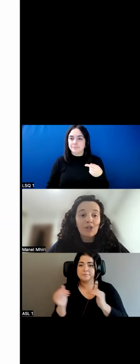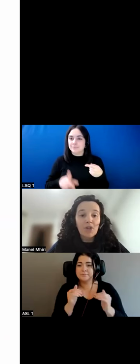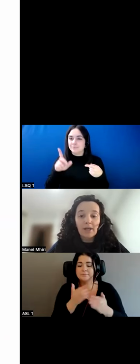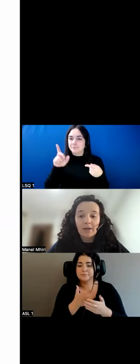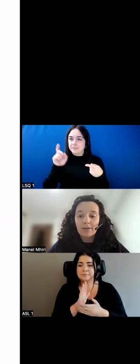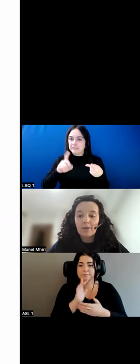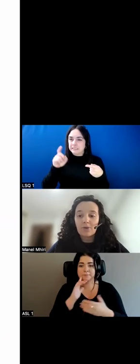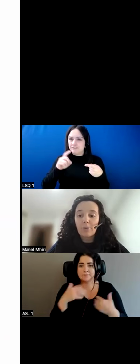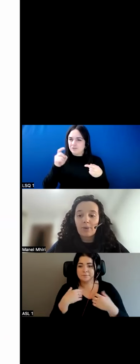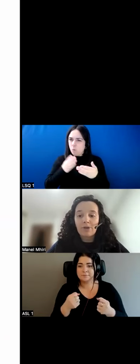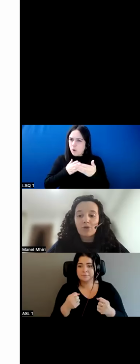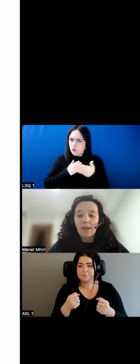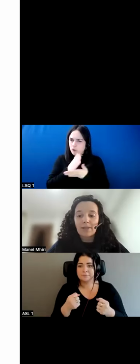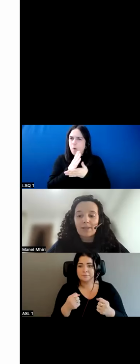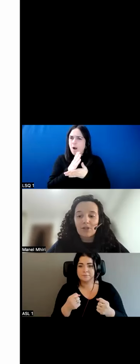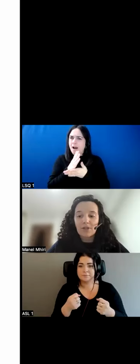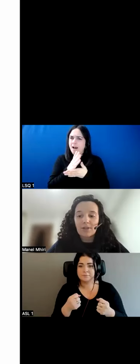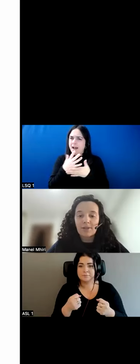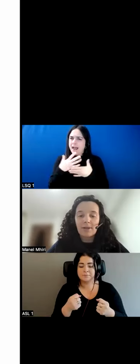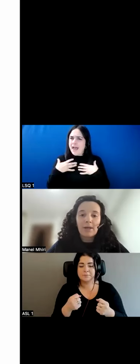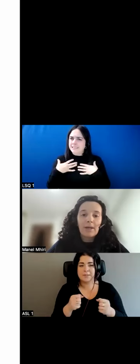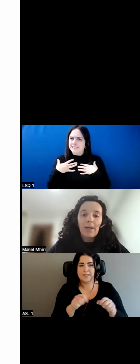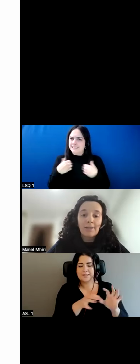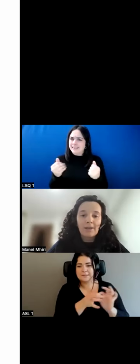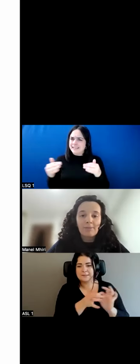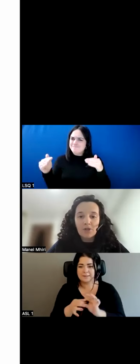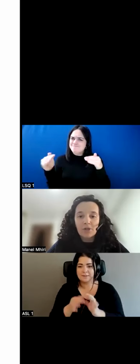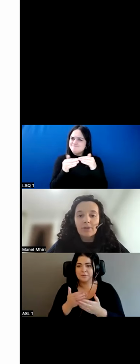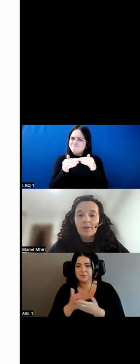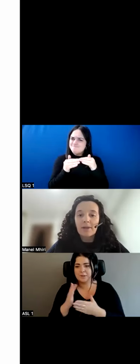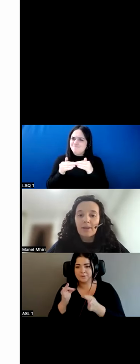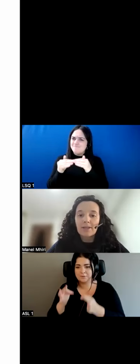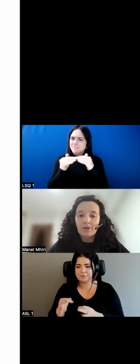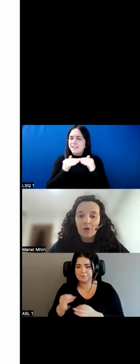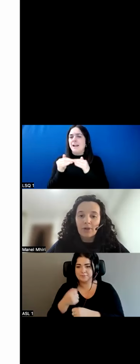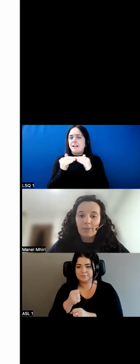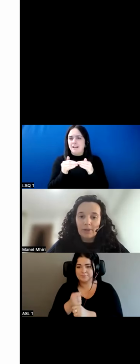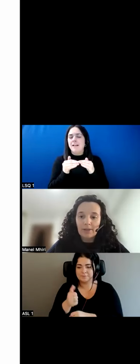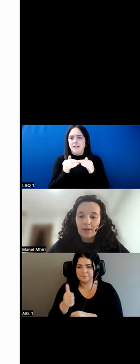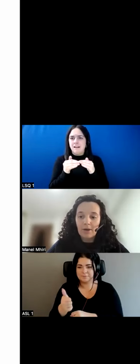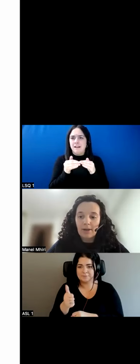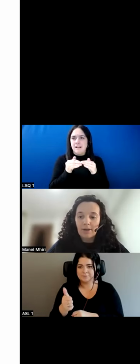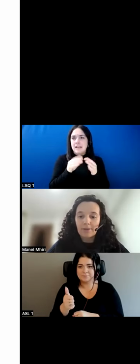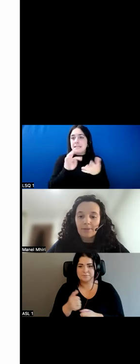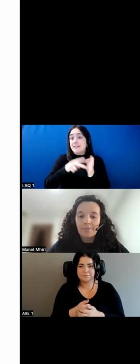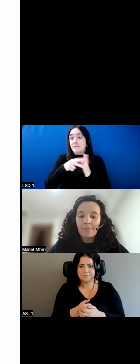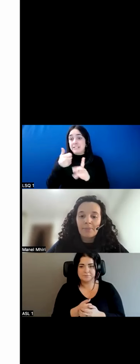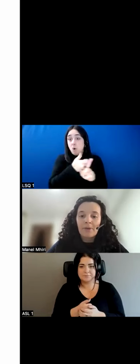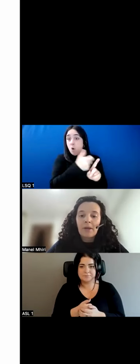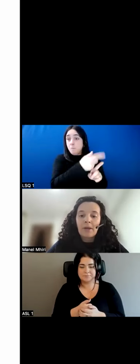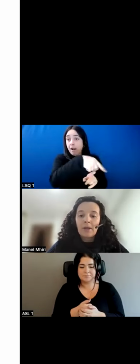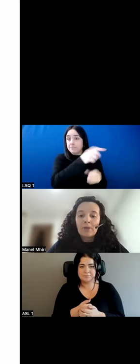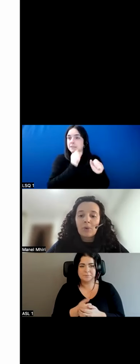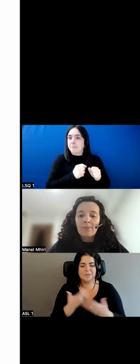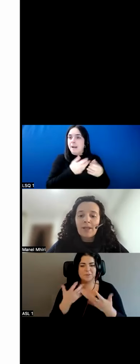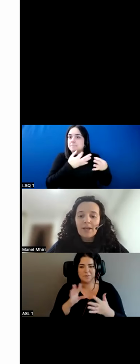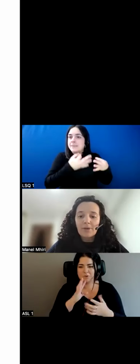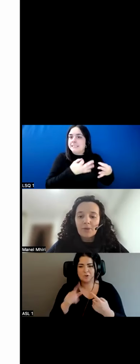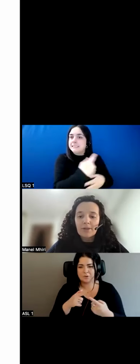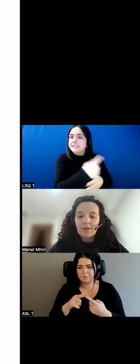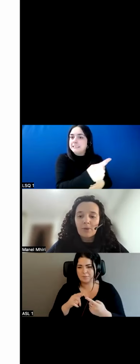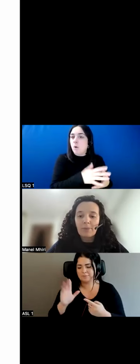un droit égal à la santé, c'est lié au droit de prendre des décisions. Et Ken l'a mentionné plus